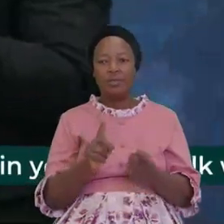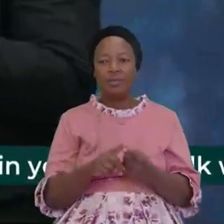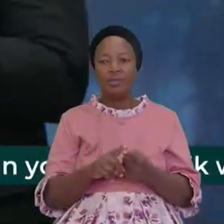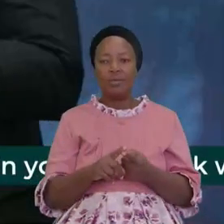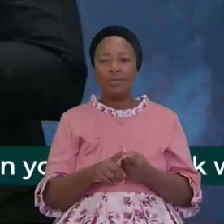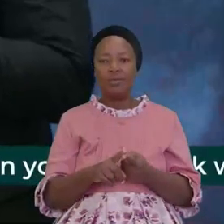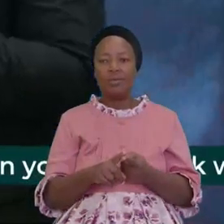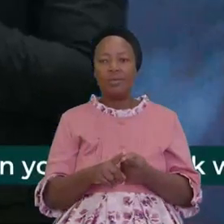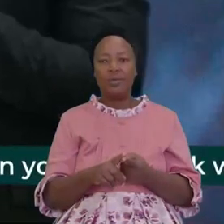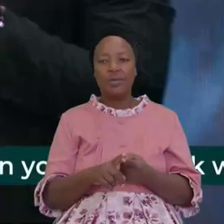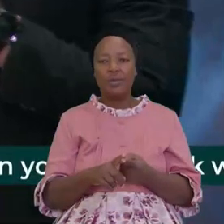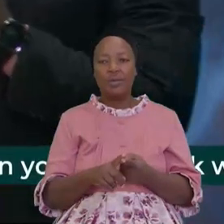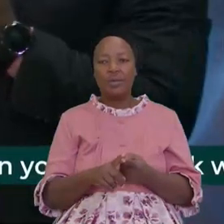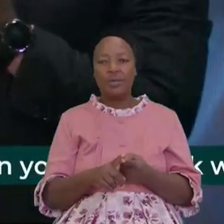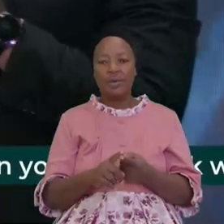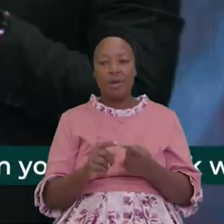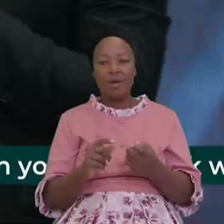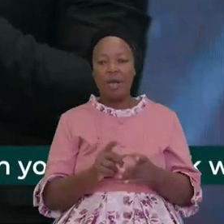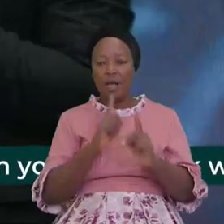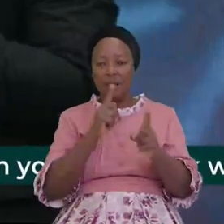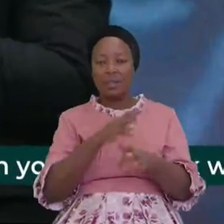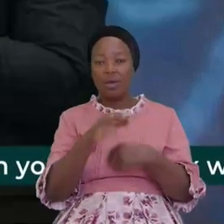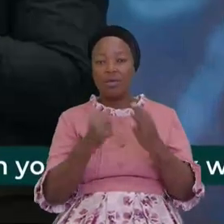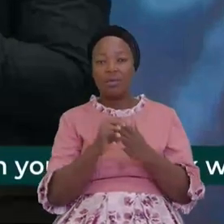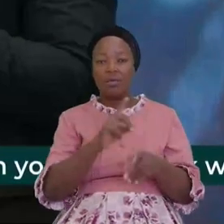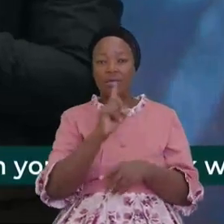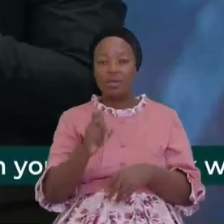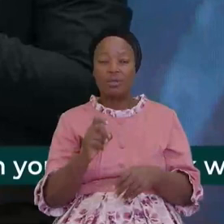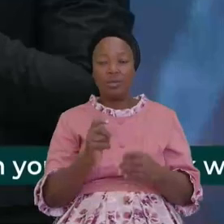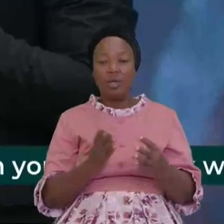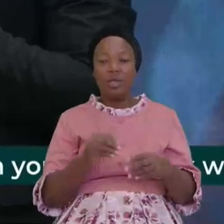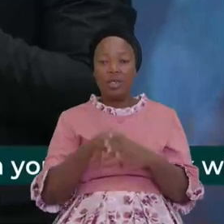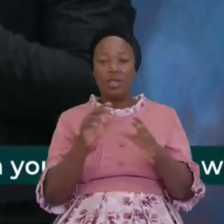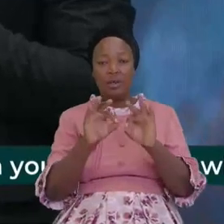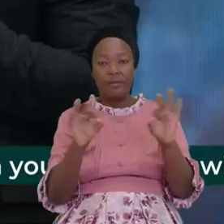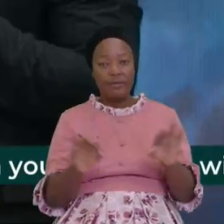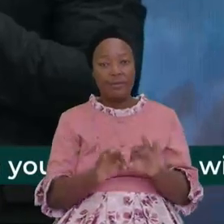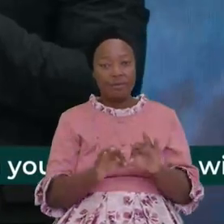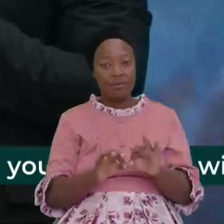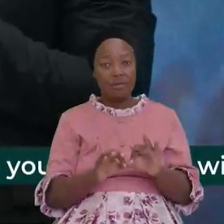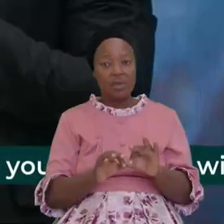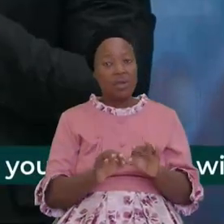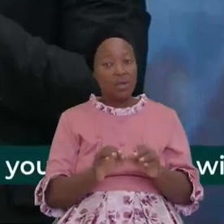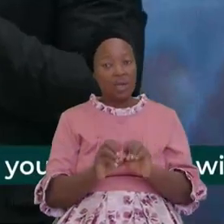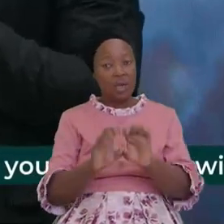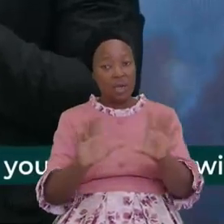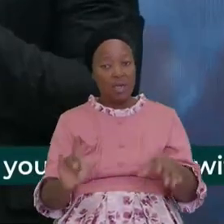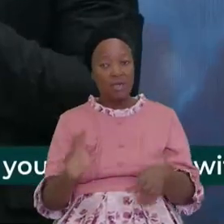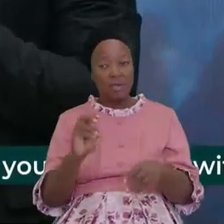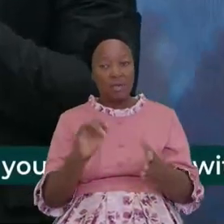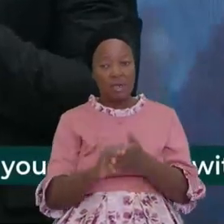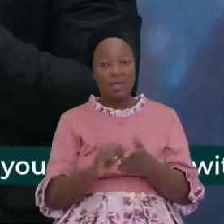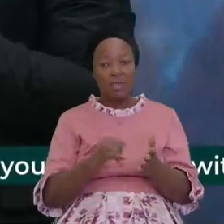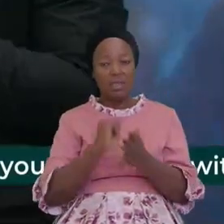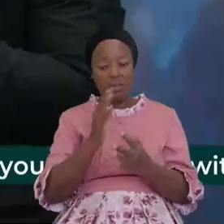to fill in these forms very well because it is through this information you give